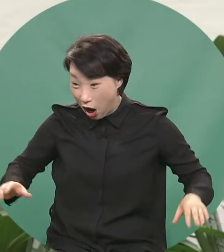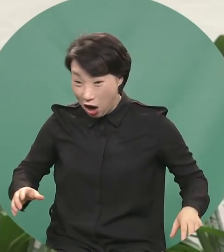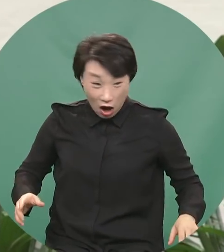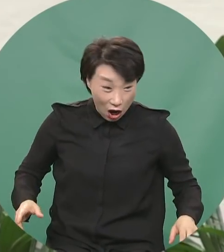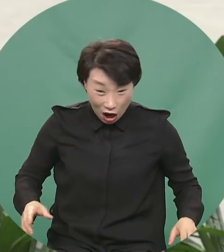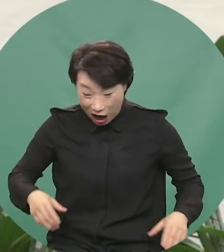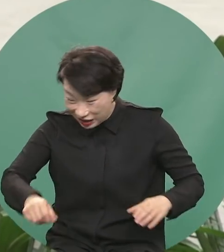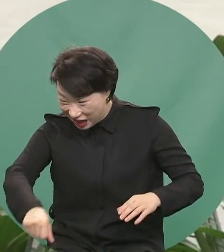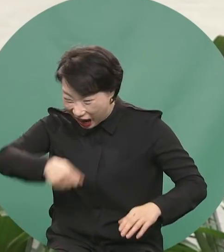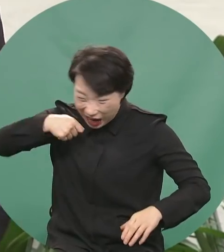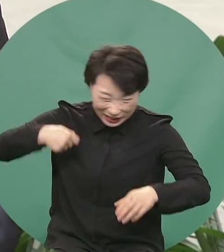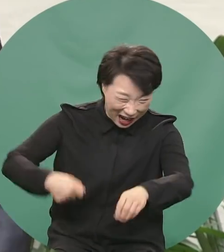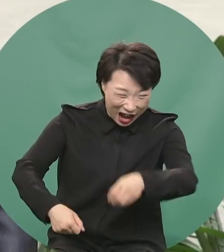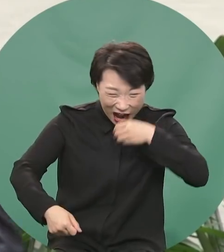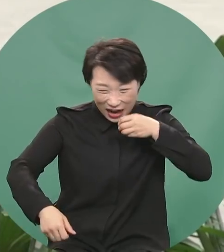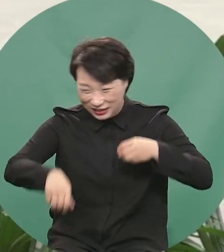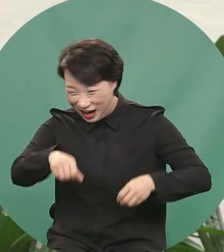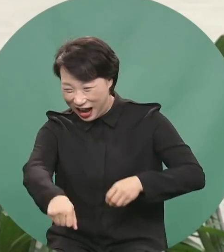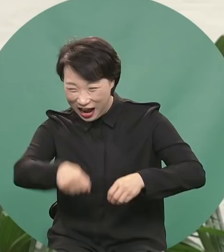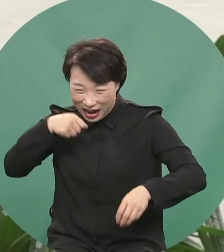큰 먹어도 상에 음식이